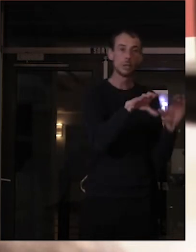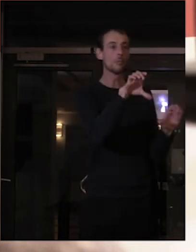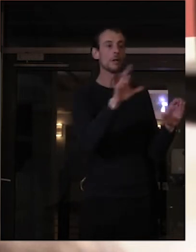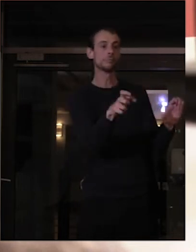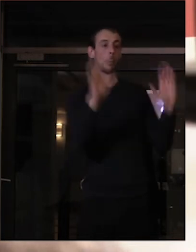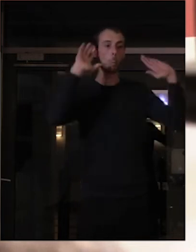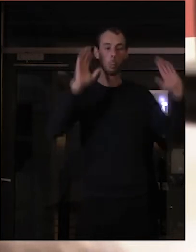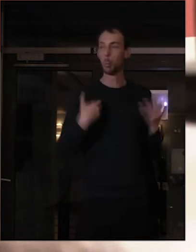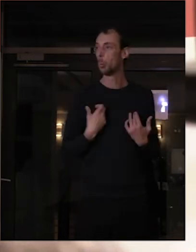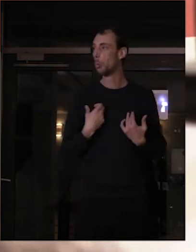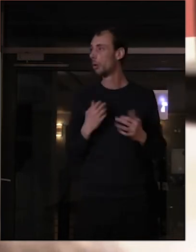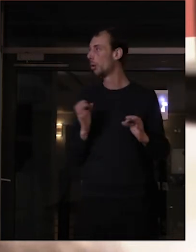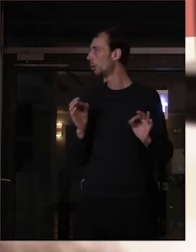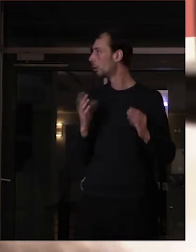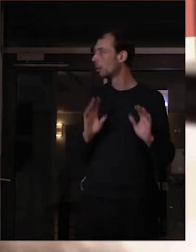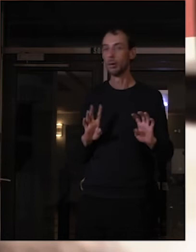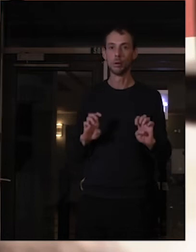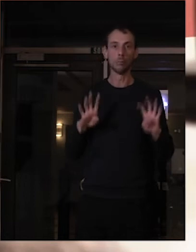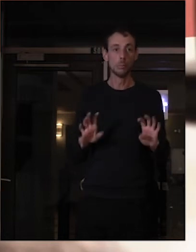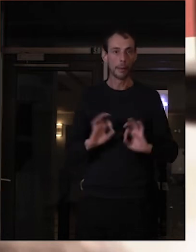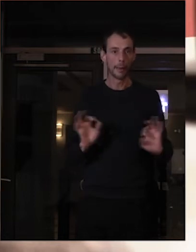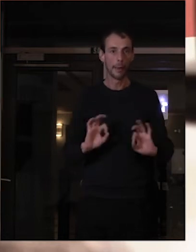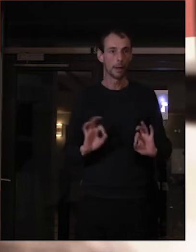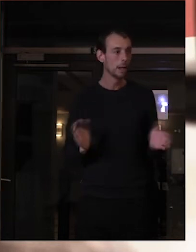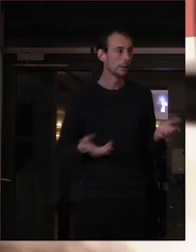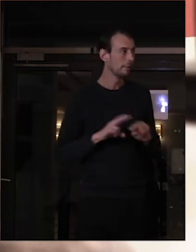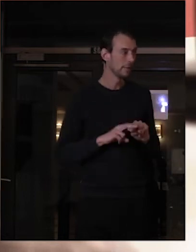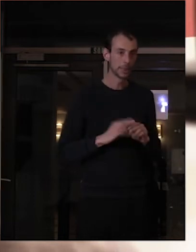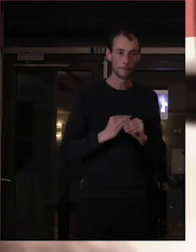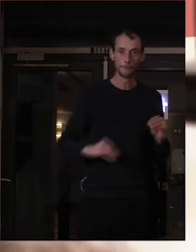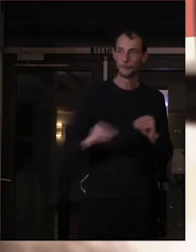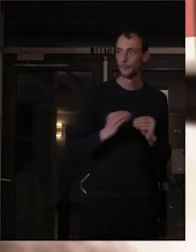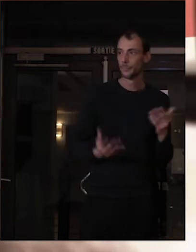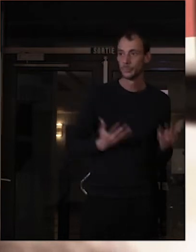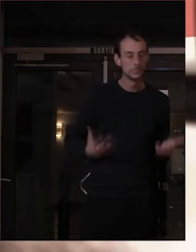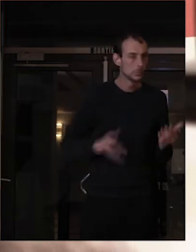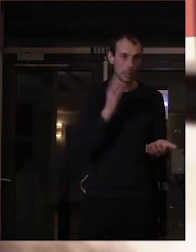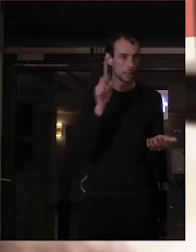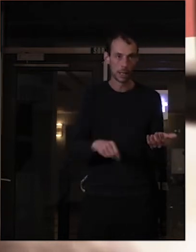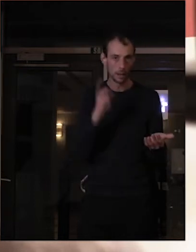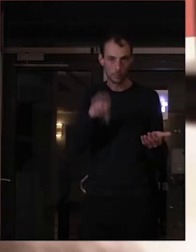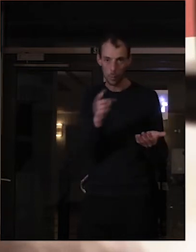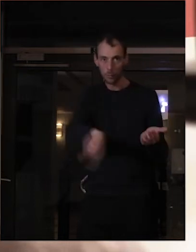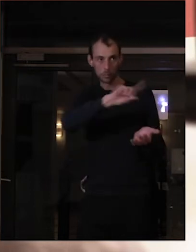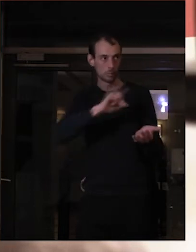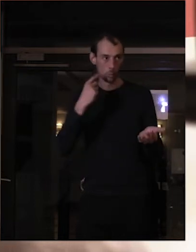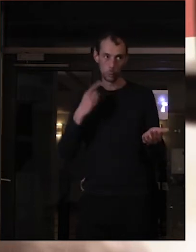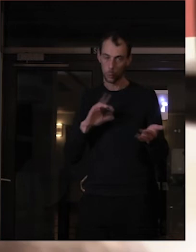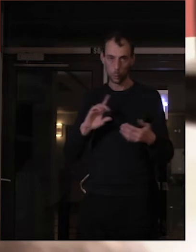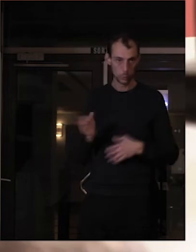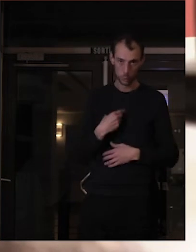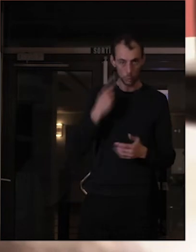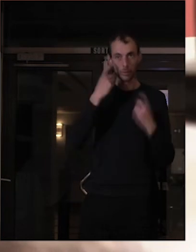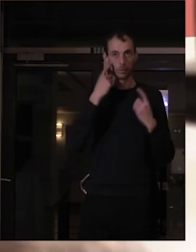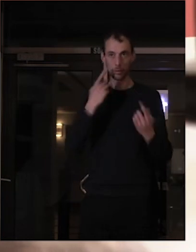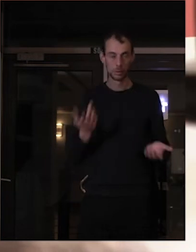la moindre question ni la moindre interrogation. C'est là, en fait, qu'on doit tous et toutes réfléchir là-dessus, parce que la première chose qu'on